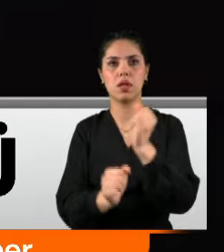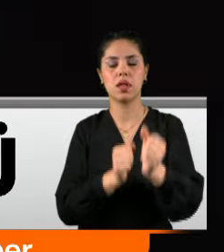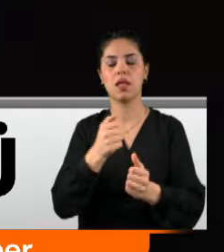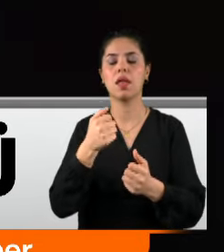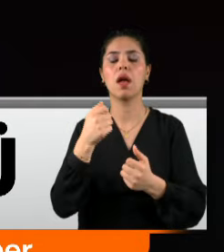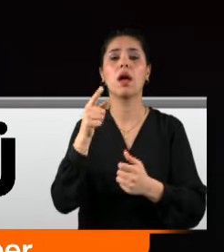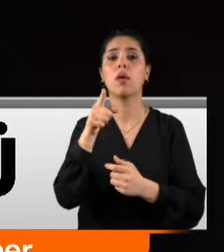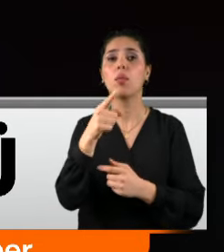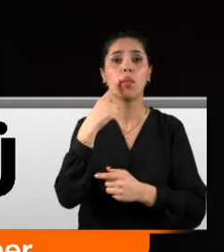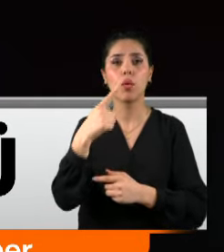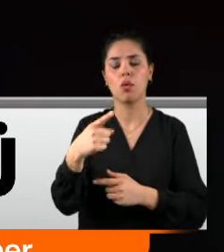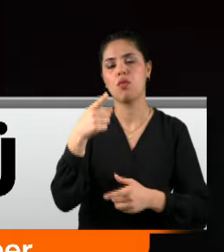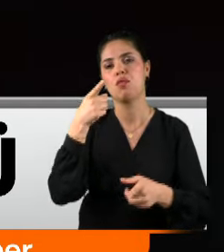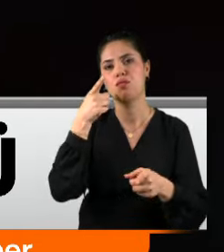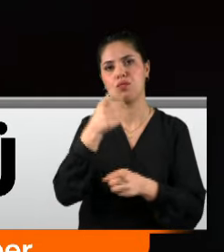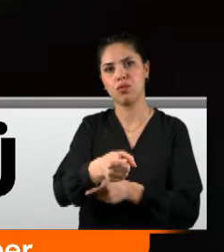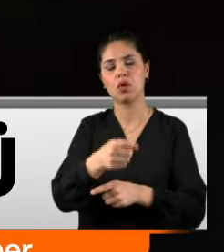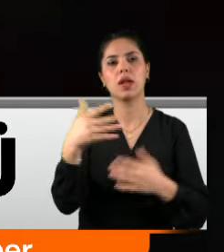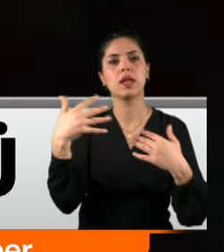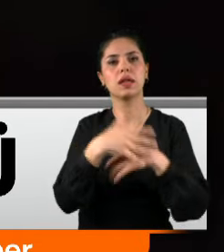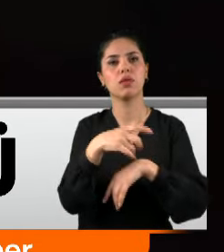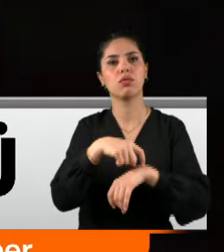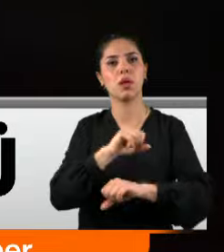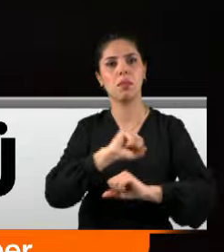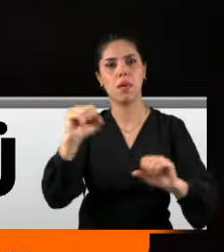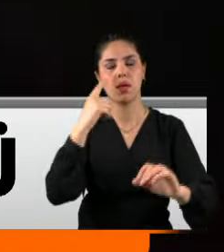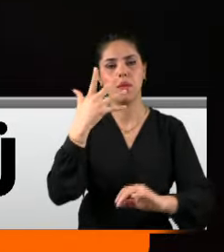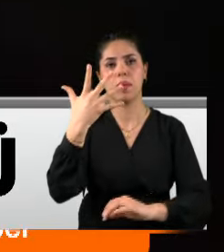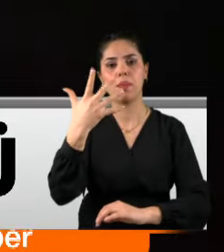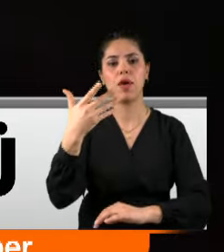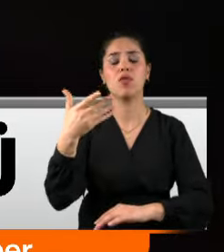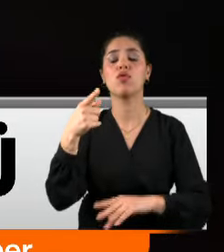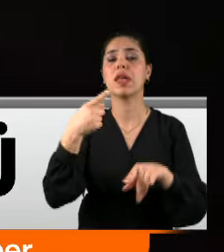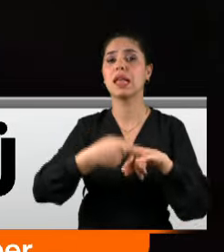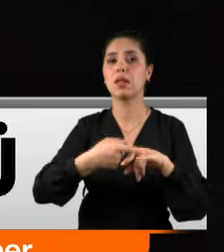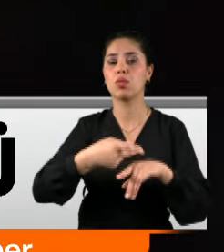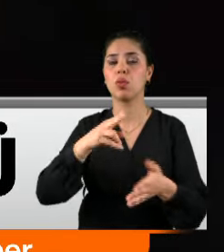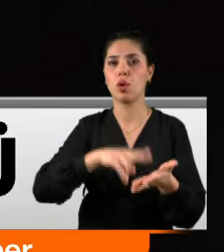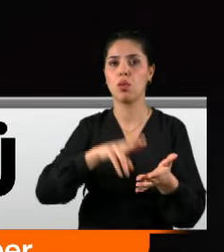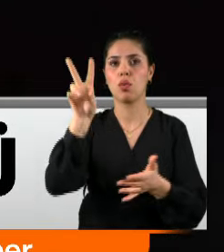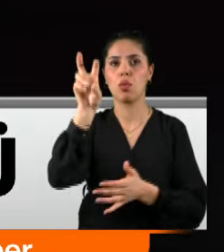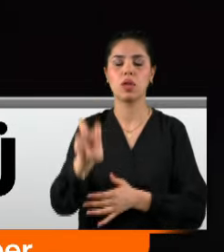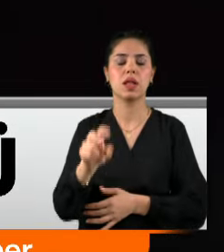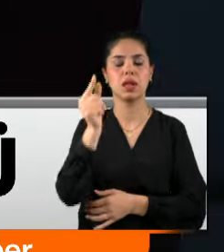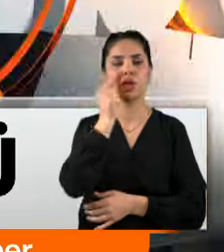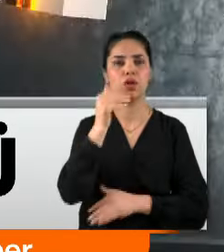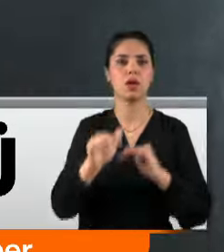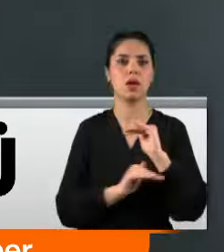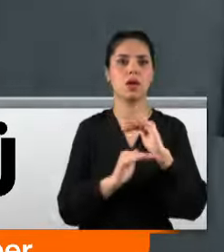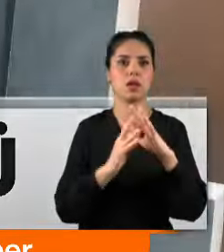vurdu. Gece yarısı gerçekleşen patlamada 5'i Hizbullah üyesi 38 kişi hayatını kaybetti.